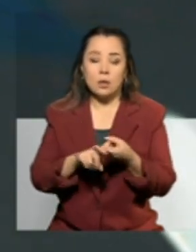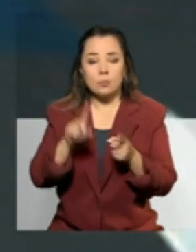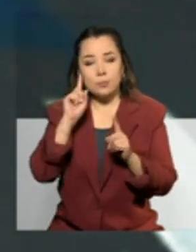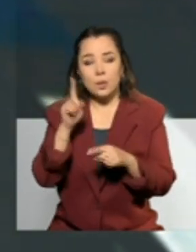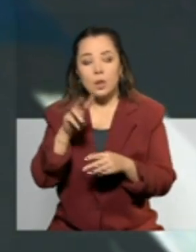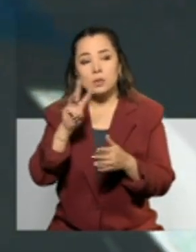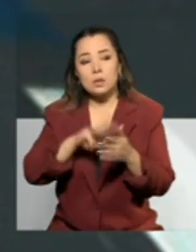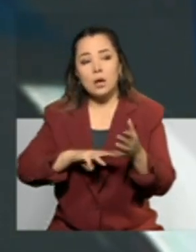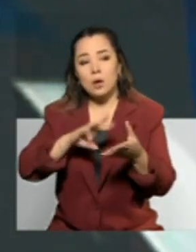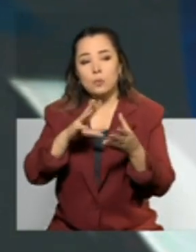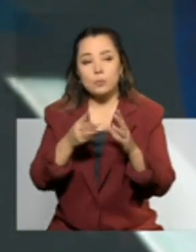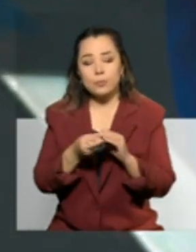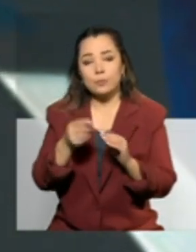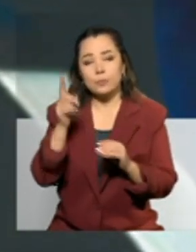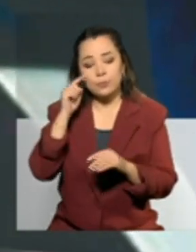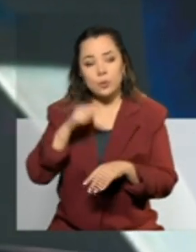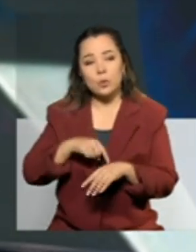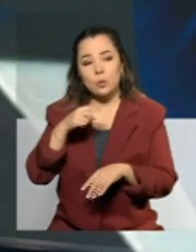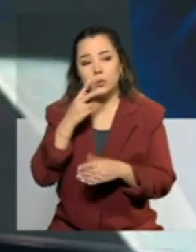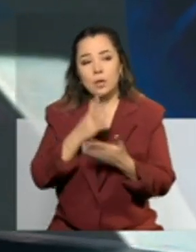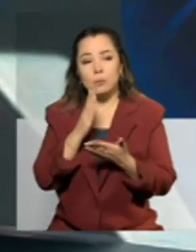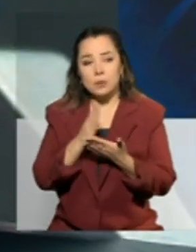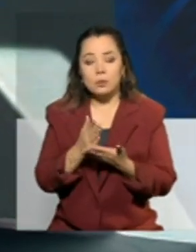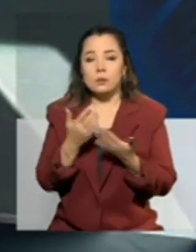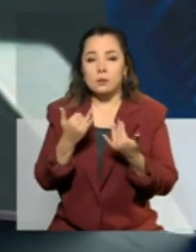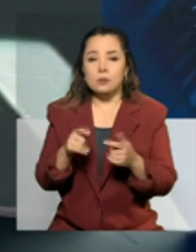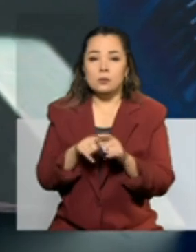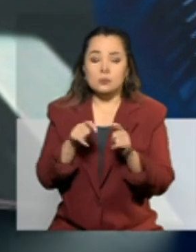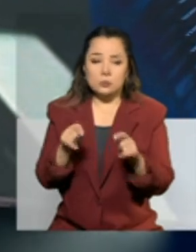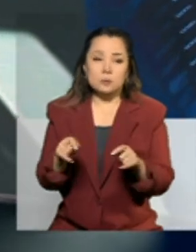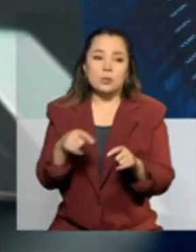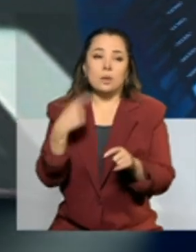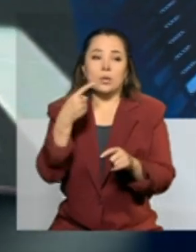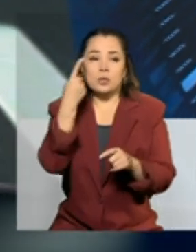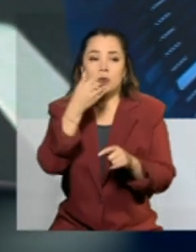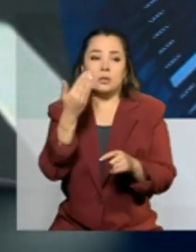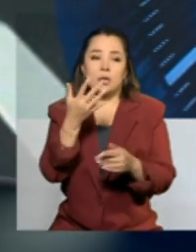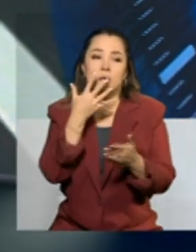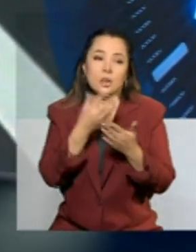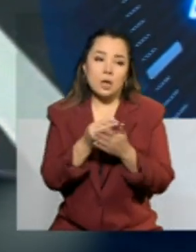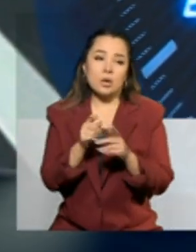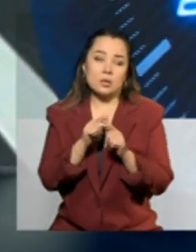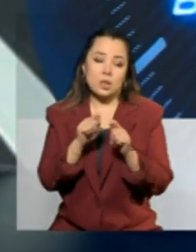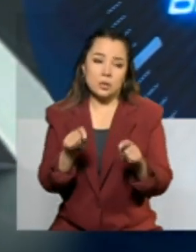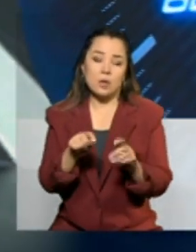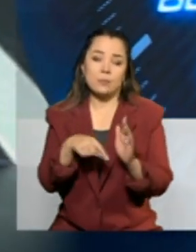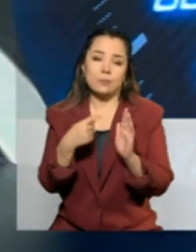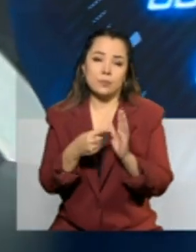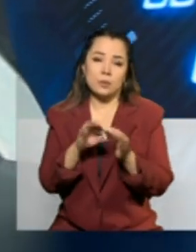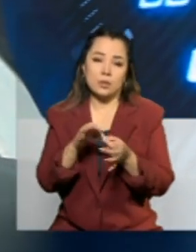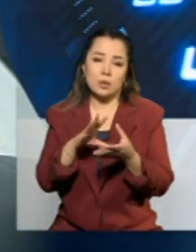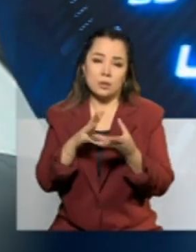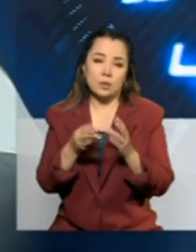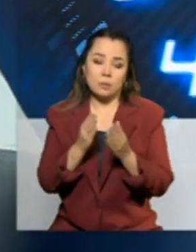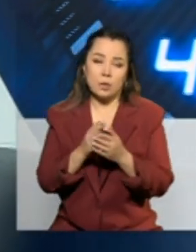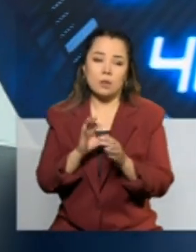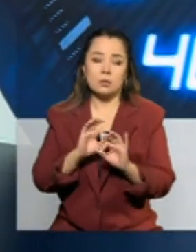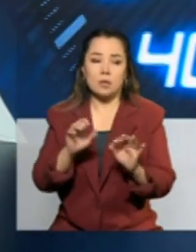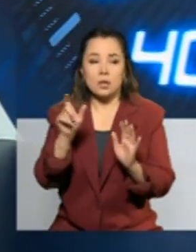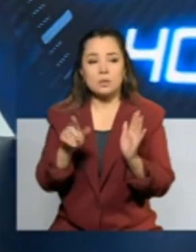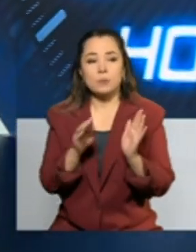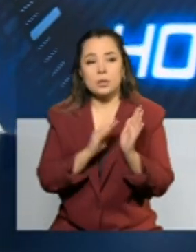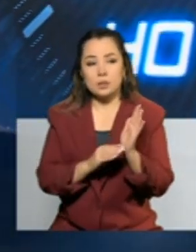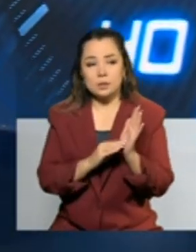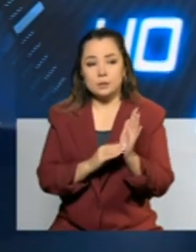белгіленген айыппұл екенін ішіміз сезді. Десе де, бір жақты қайыратын мәселе емес еді. Раушан